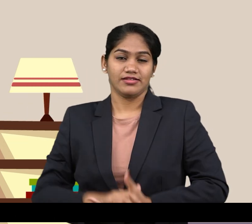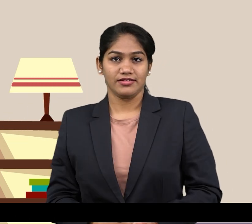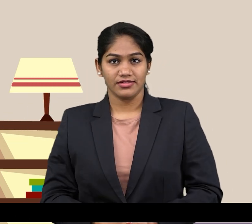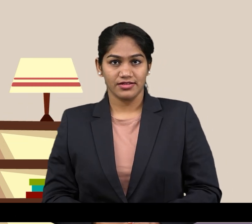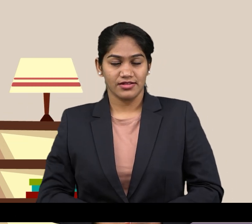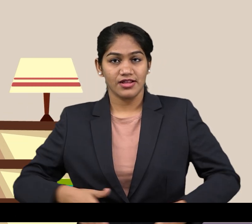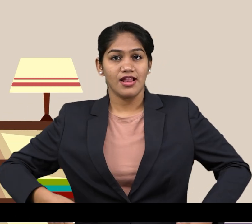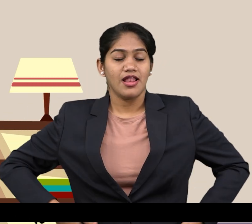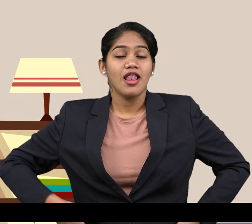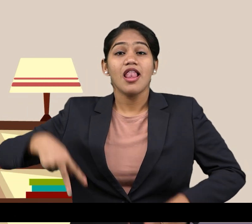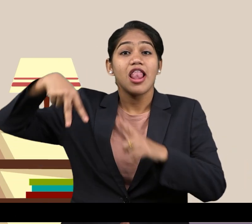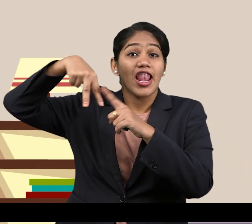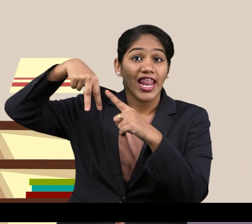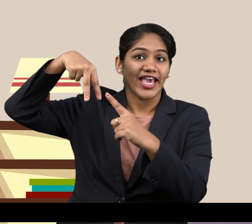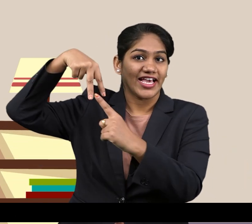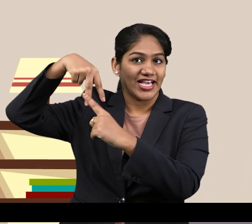पैर